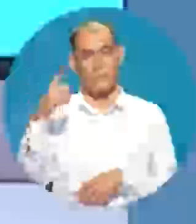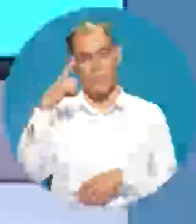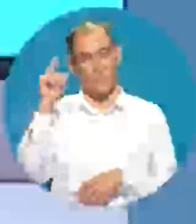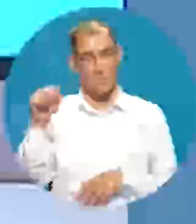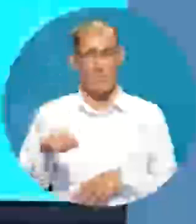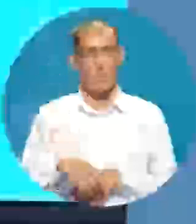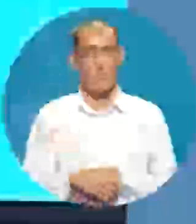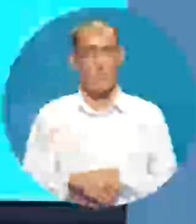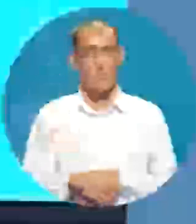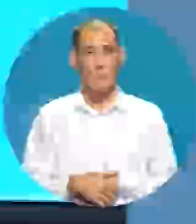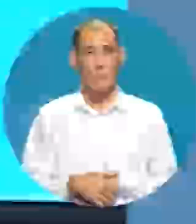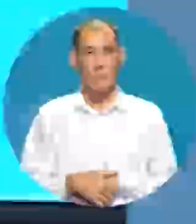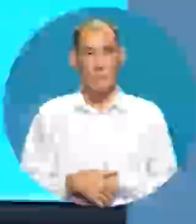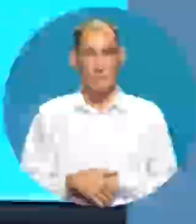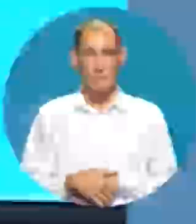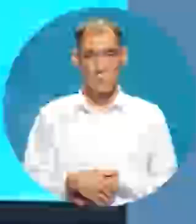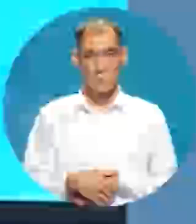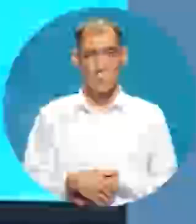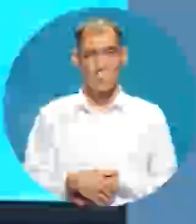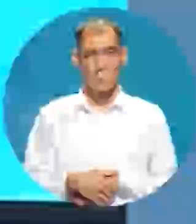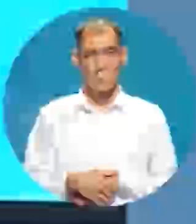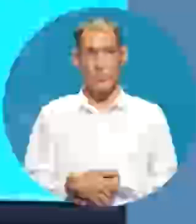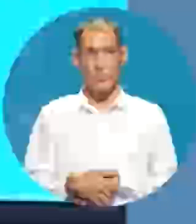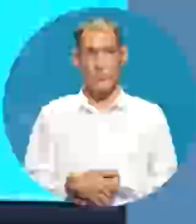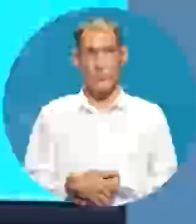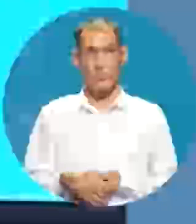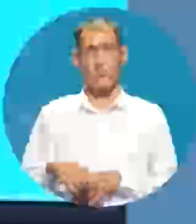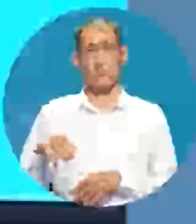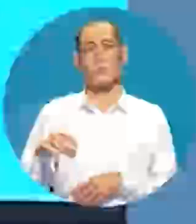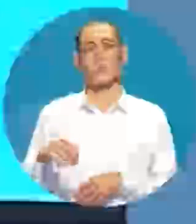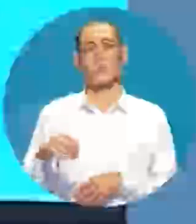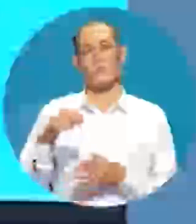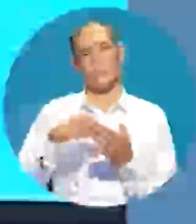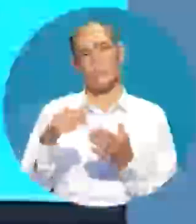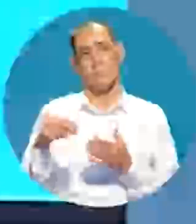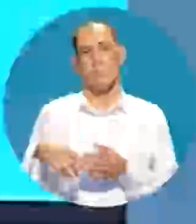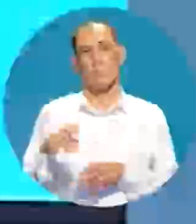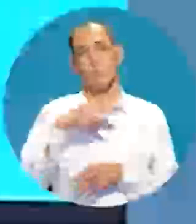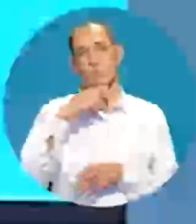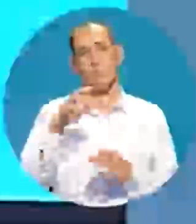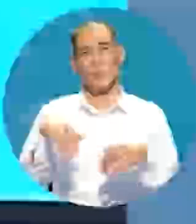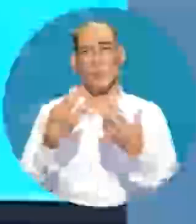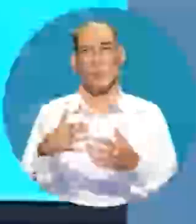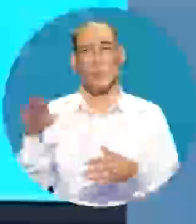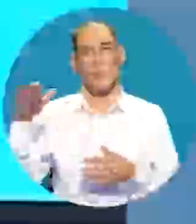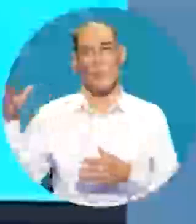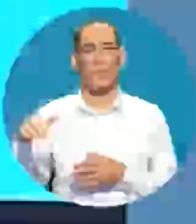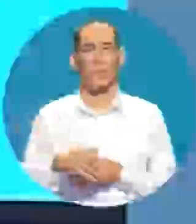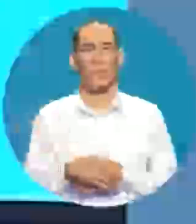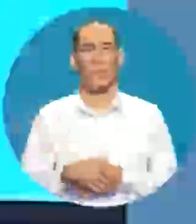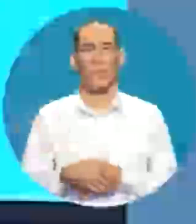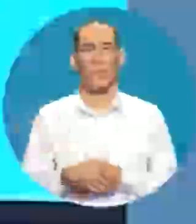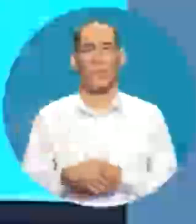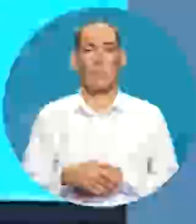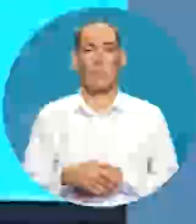Ekranğa neyin suret çıktı balılar? Roza gülünün suret çıktı. Kaneke takırarlayımız